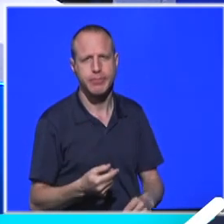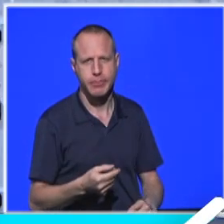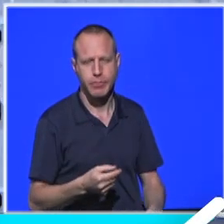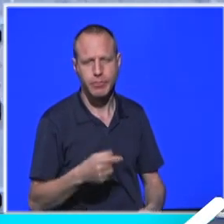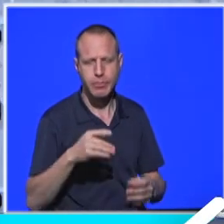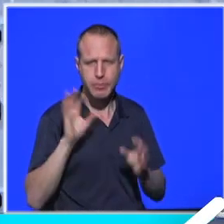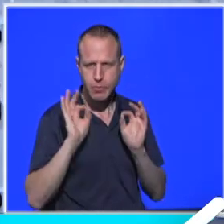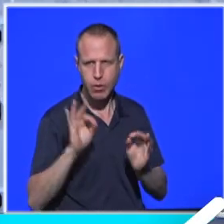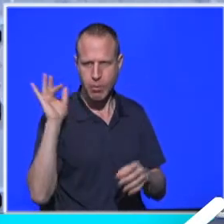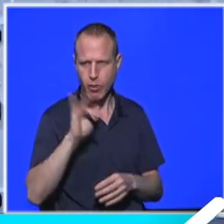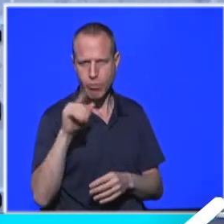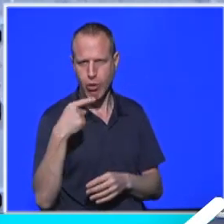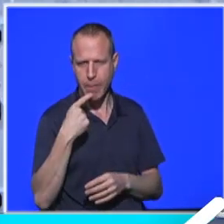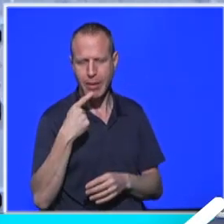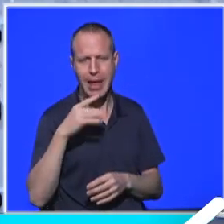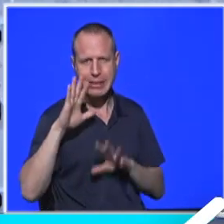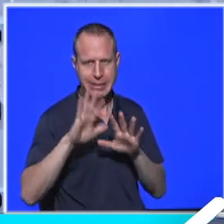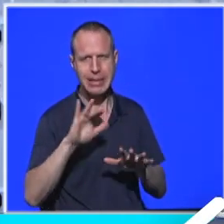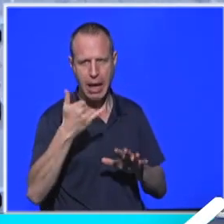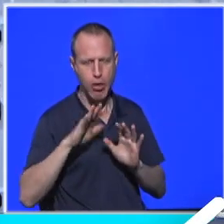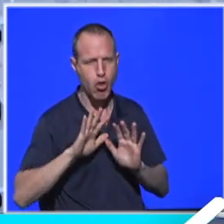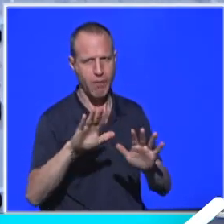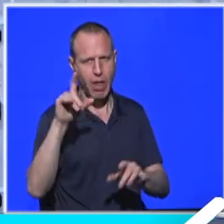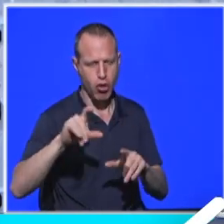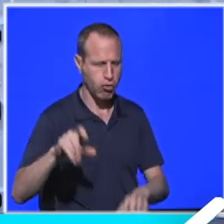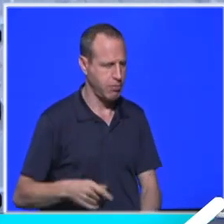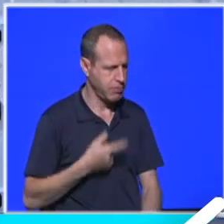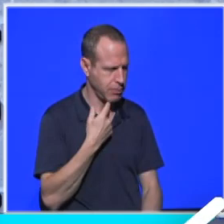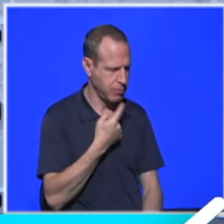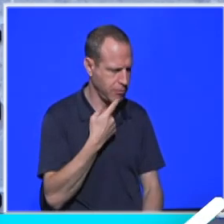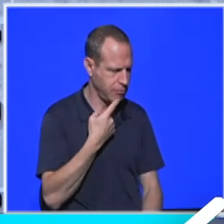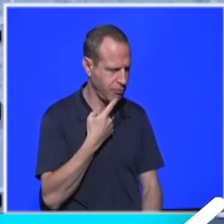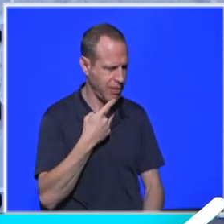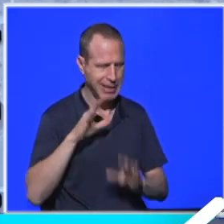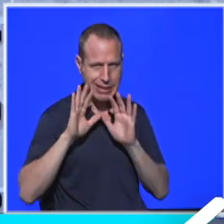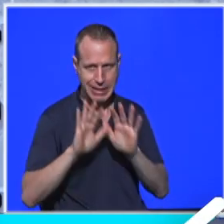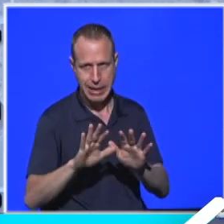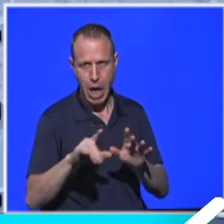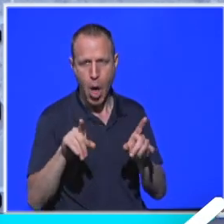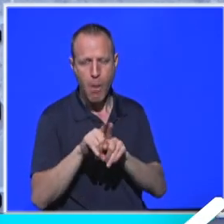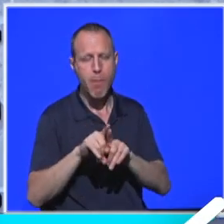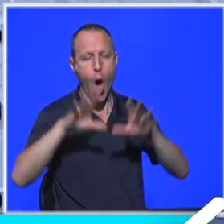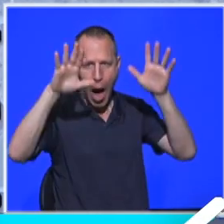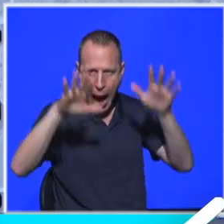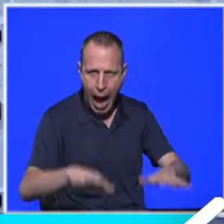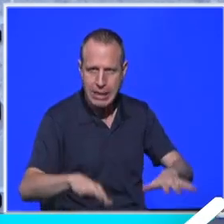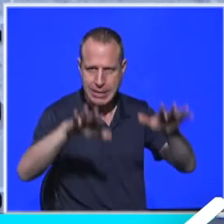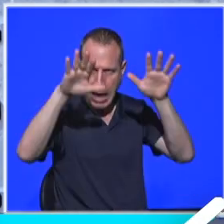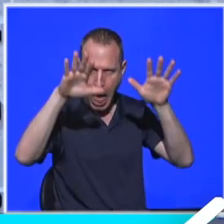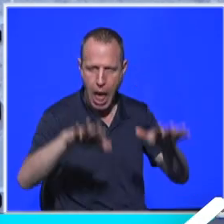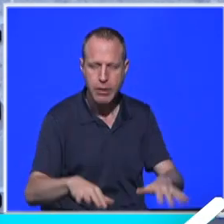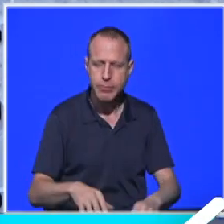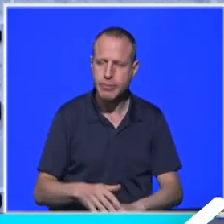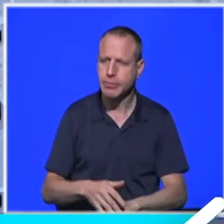בדיוק בניגוד למה שאתה אמרת, שנאה כן מניעה אנשים. זאת אומרת, שנאה, כמו גם הערצה, כמו כן, גם... כן,